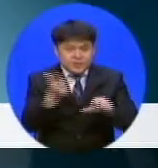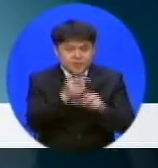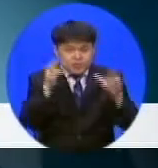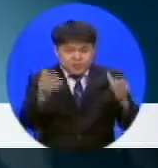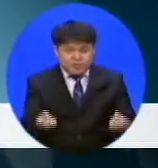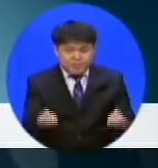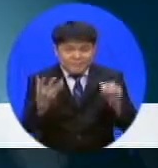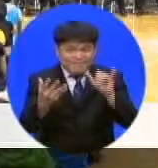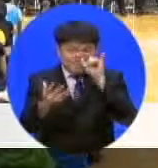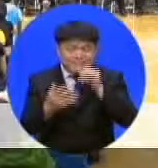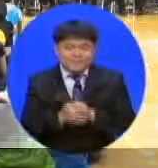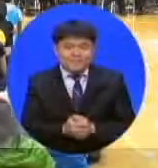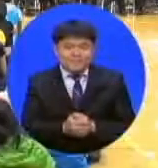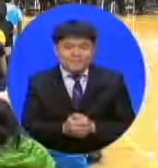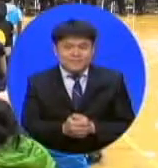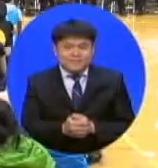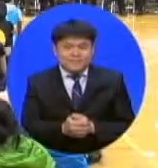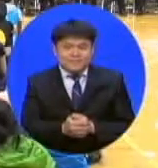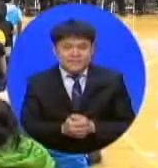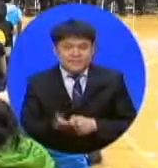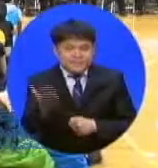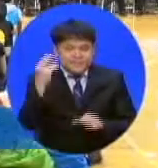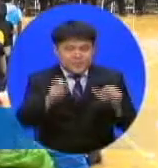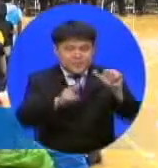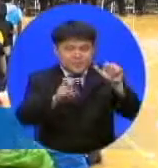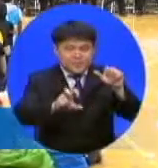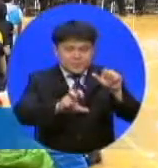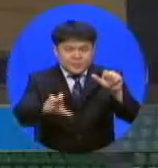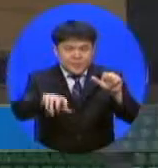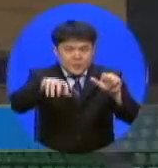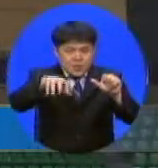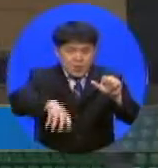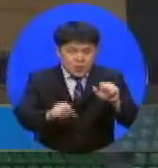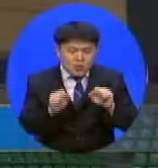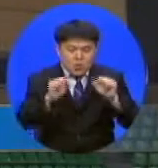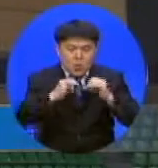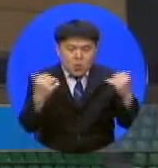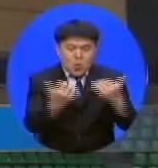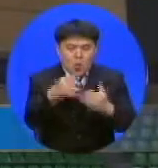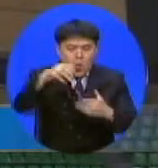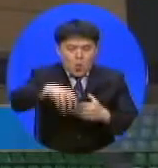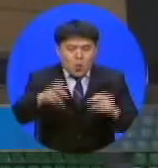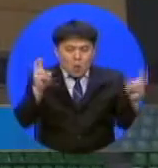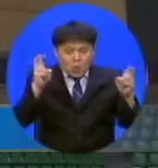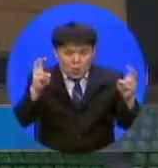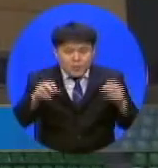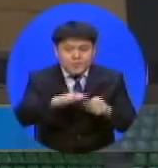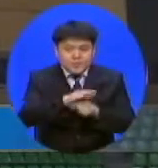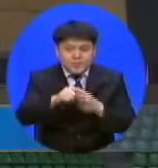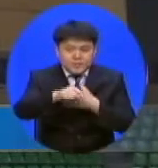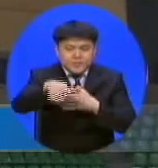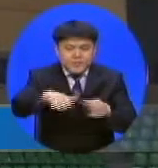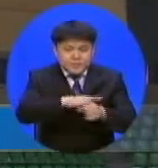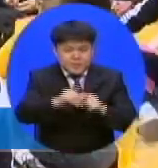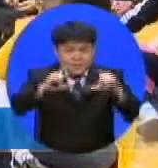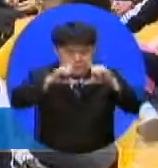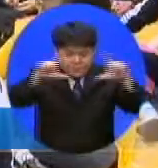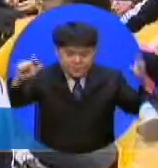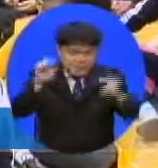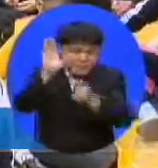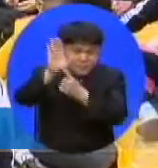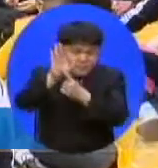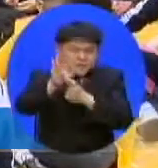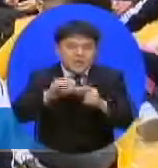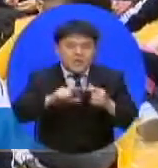행사가 열렸습니다. 지난 25일 여수시 흥국체육관에서는 기업사랑, 지역사랑이라는 표어로 어려운